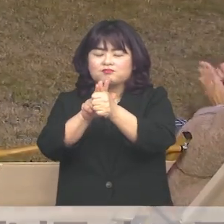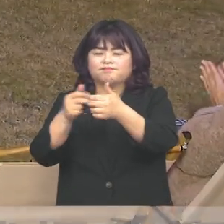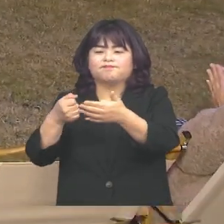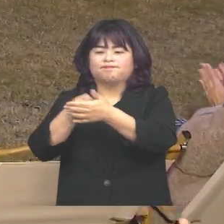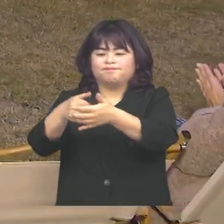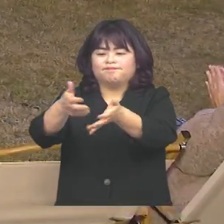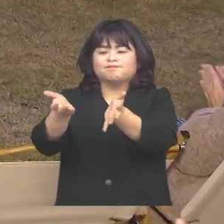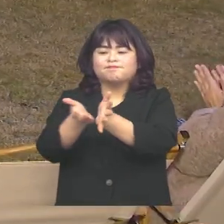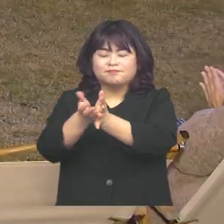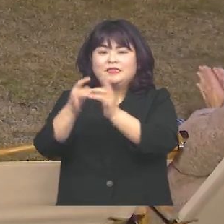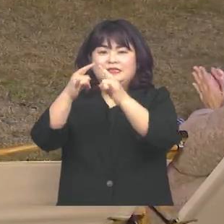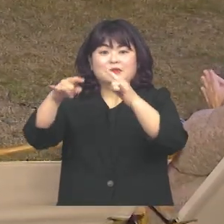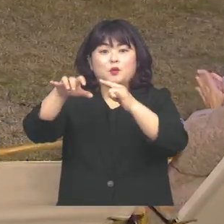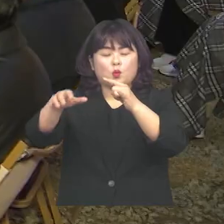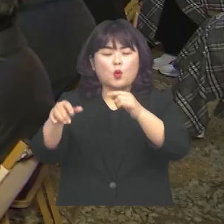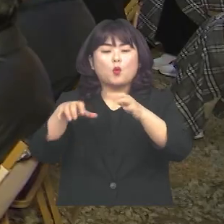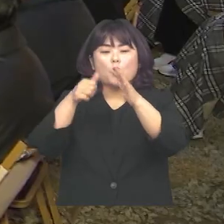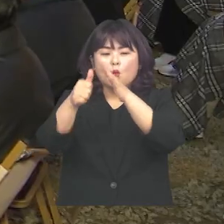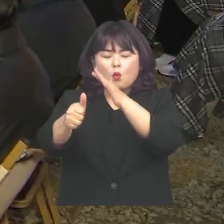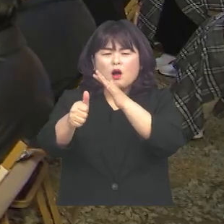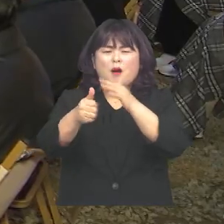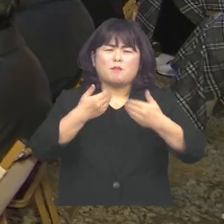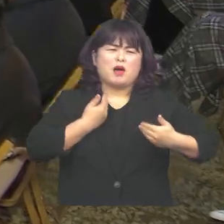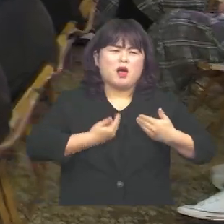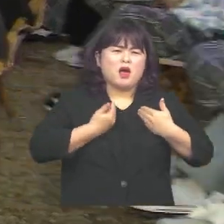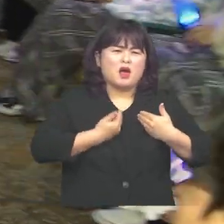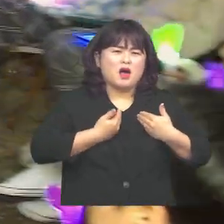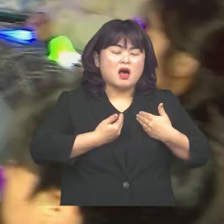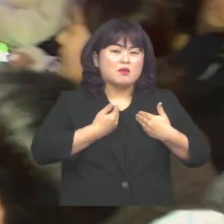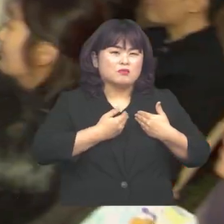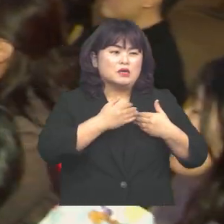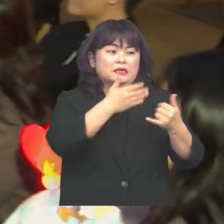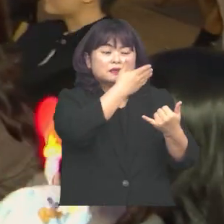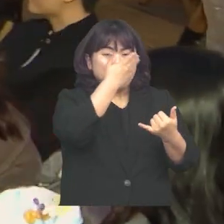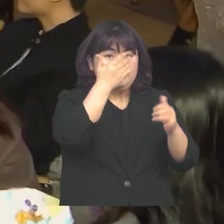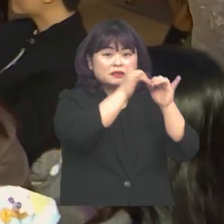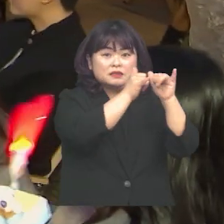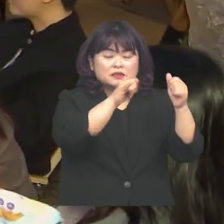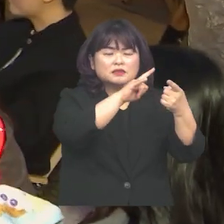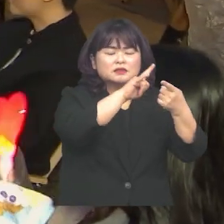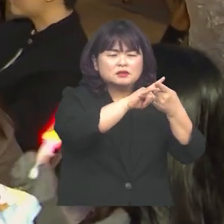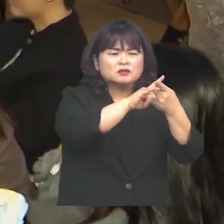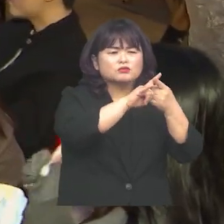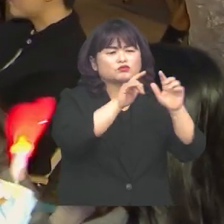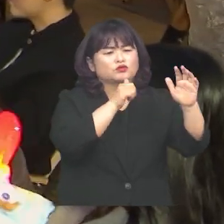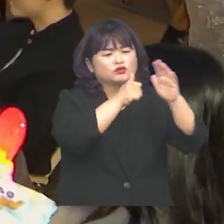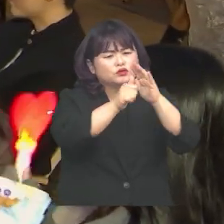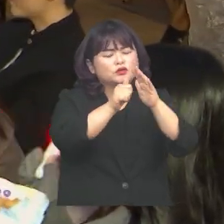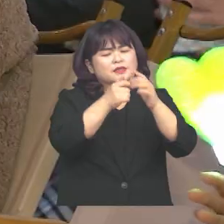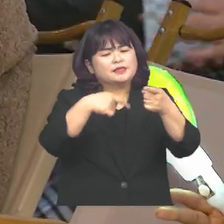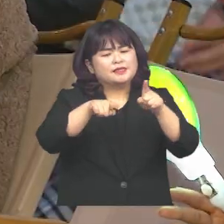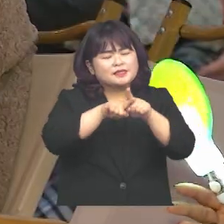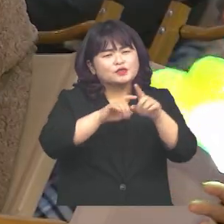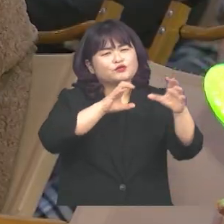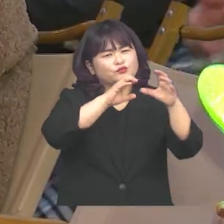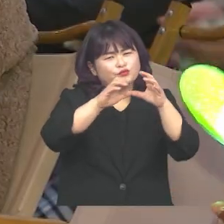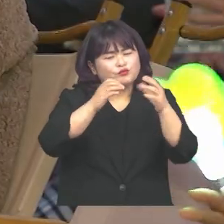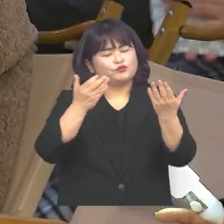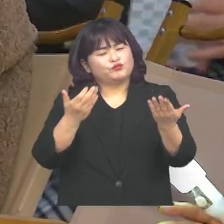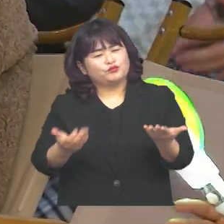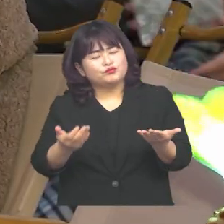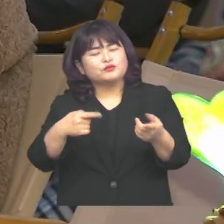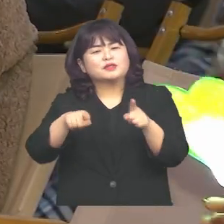참석했습니다. 행사는 바쁜 일상에 지쳐 쉼이 필요한 청년 직장인들이 잠시 휴식을 취하며 또래끼리